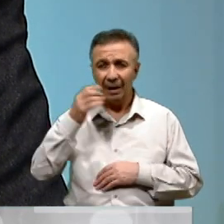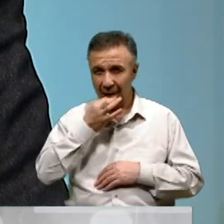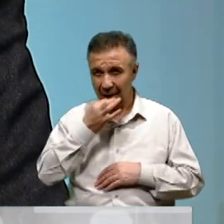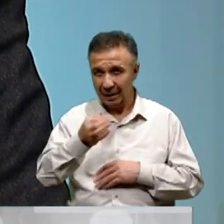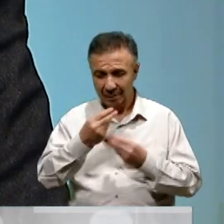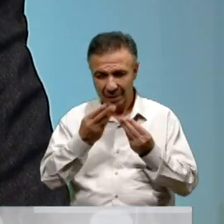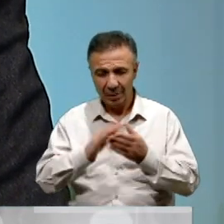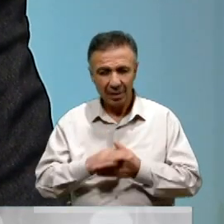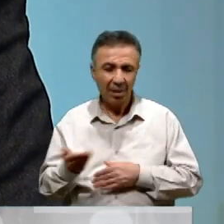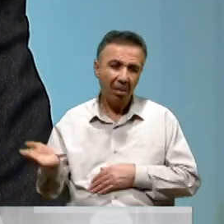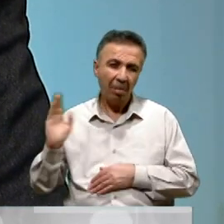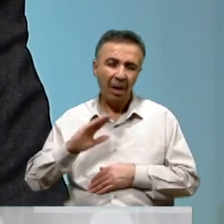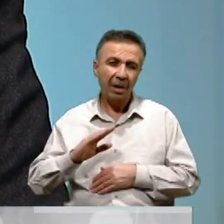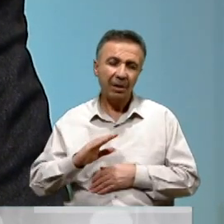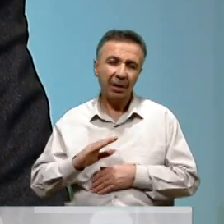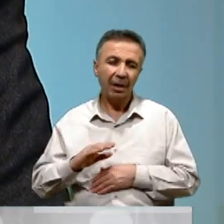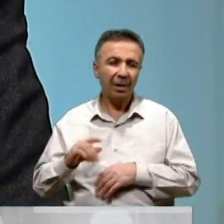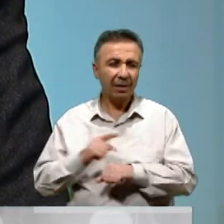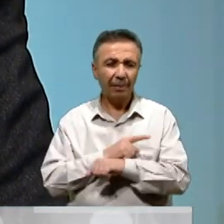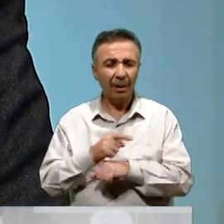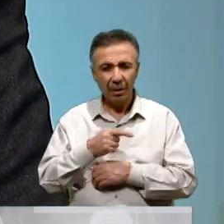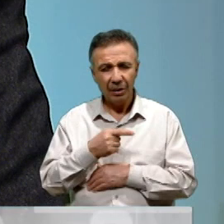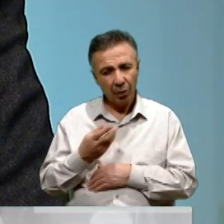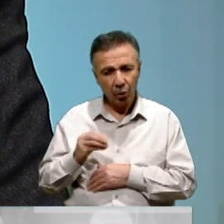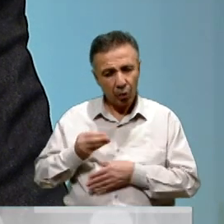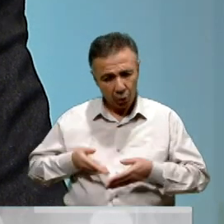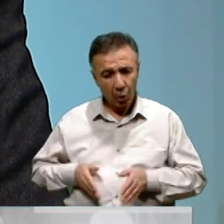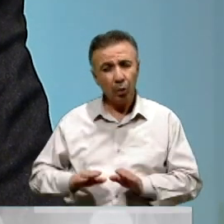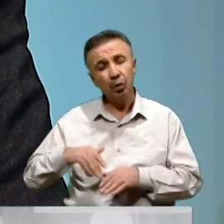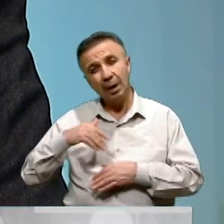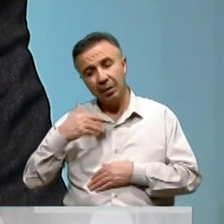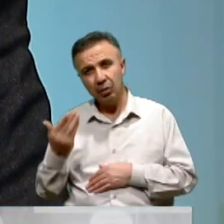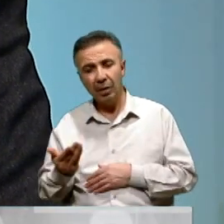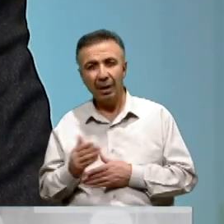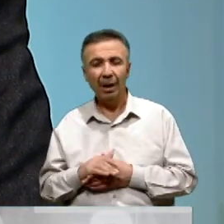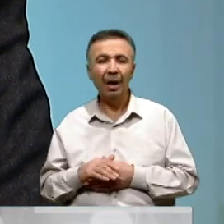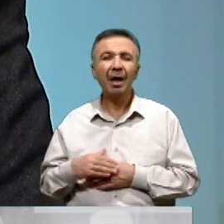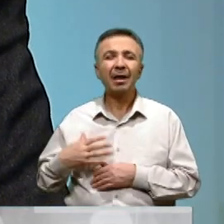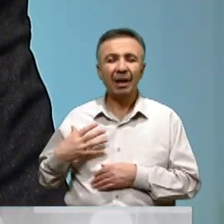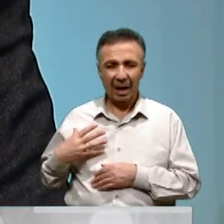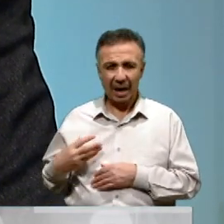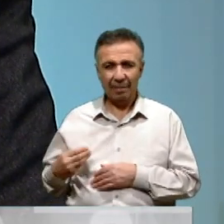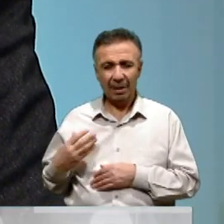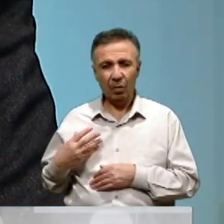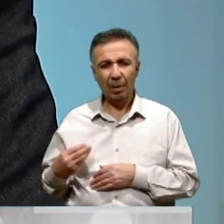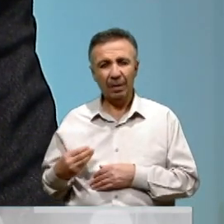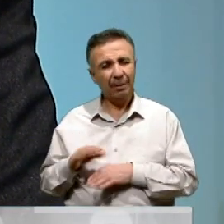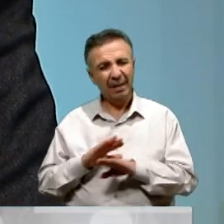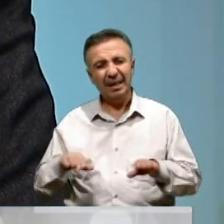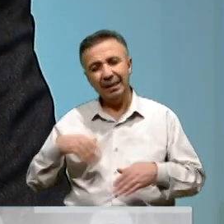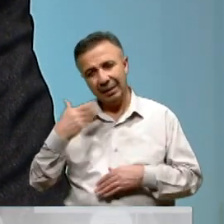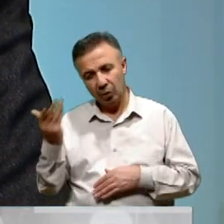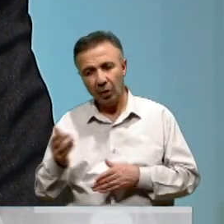vermiştir. Başka zaman inşallah çocuğunu kucağına aldıktan sonra, hatta emzirme dönemini de geçirdikten